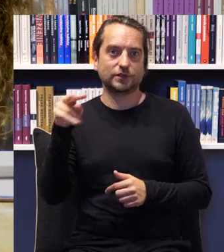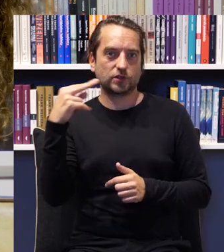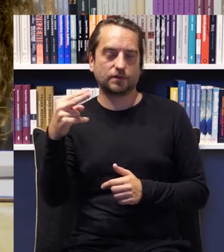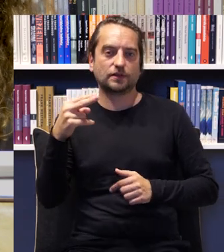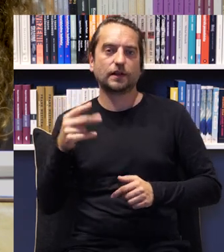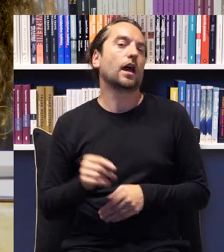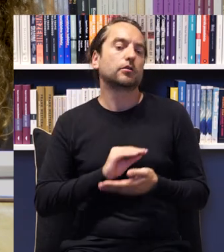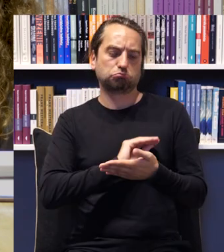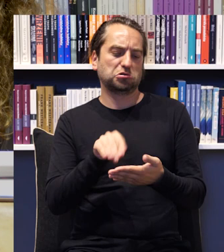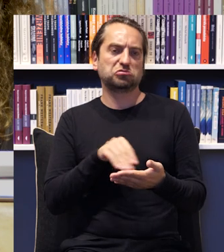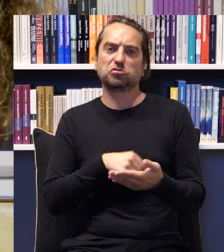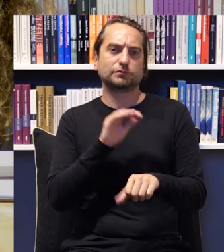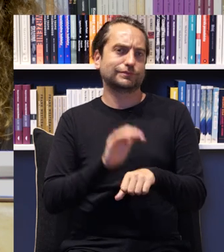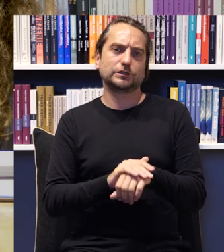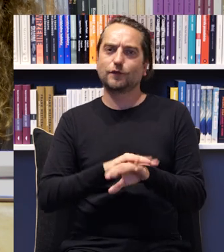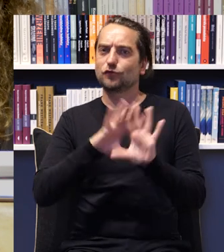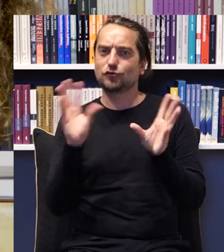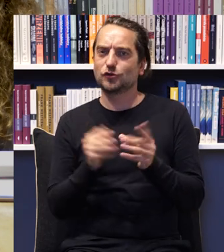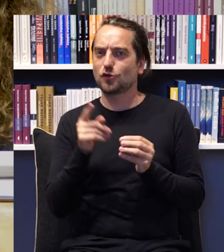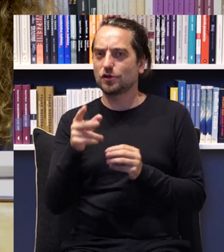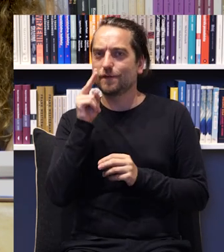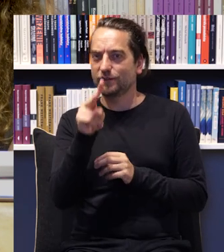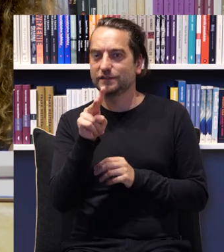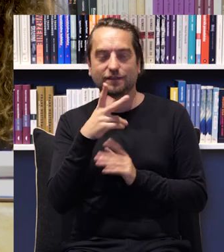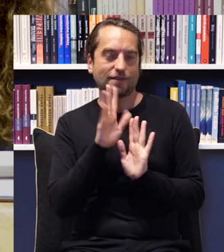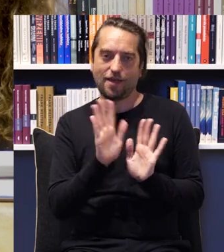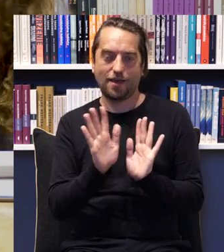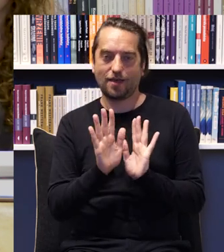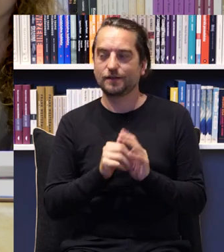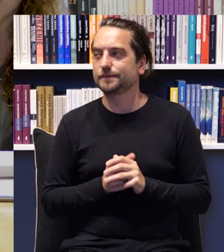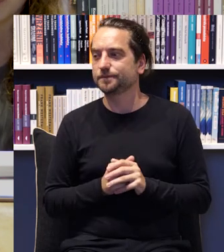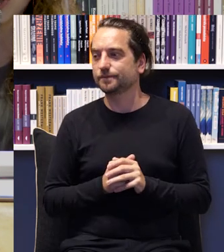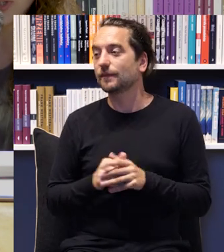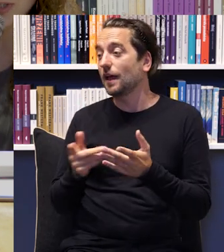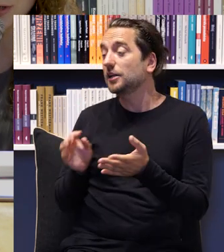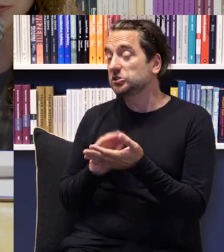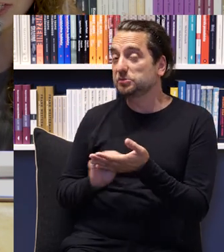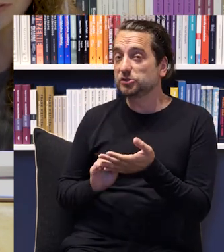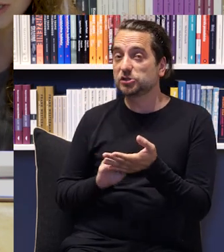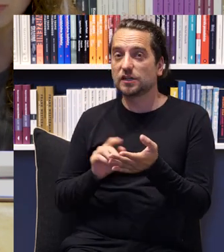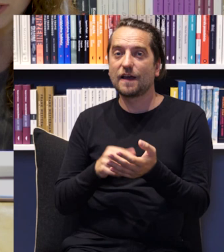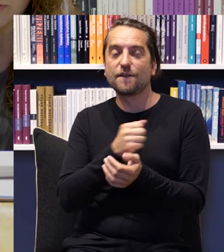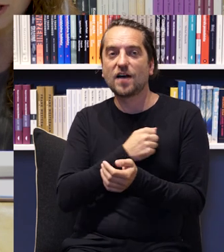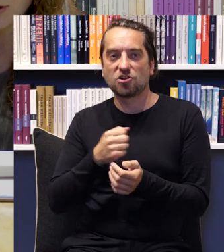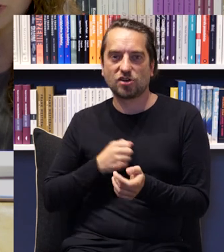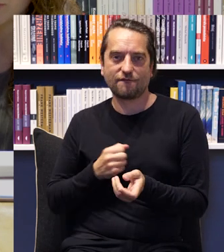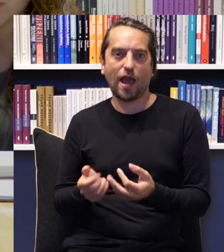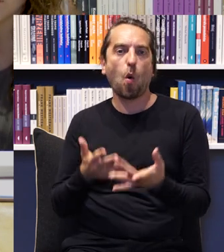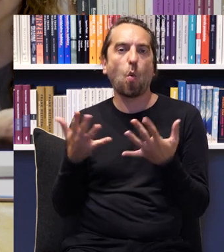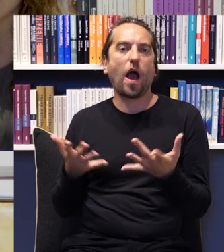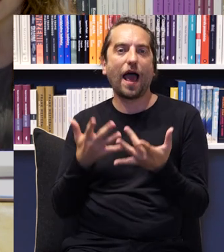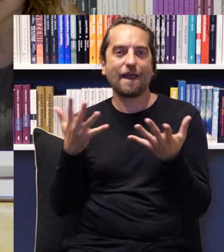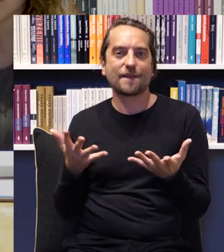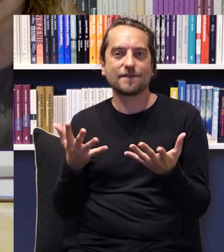się podpisuję pod absolutnie wszystkim, co ona widzi, co ona mówi. Ale ty zresztą piszesz, że Warszawa jest łatwa, łatwo